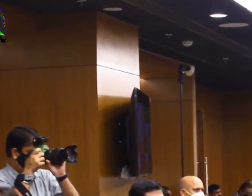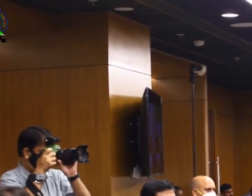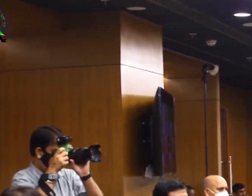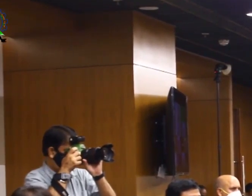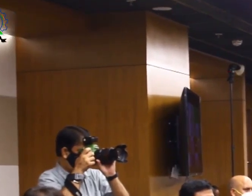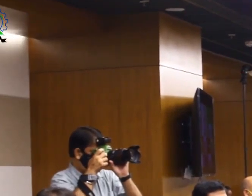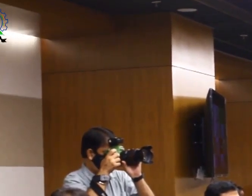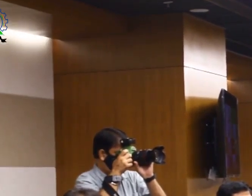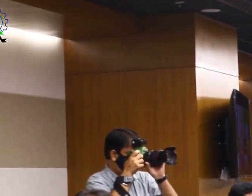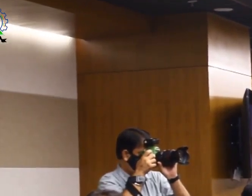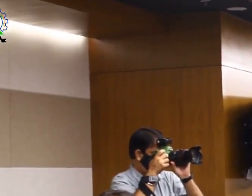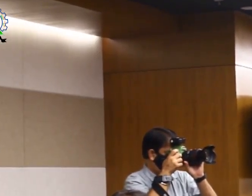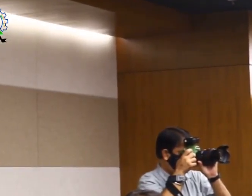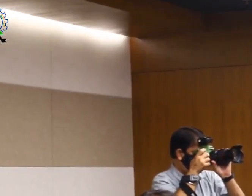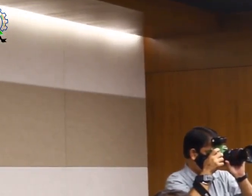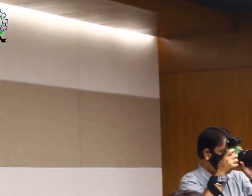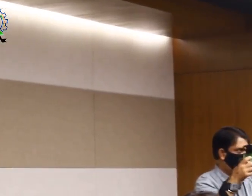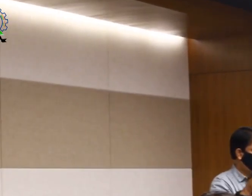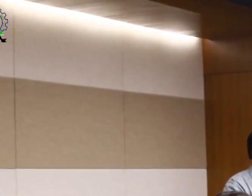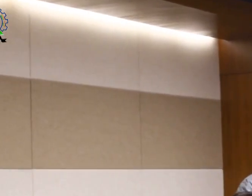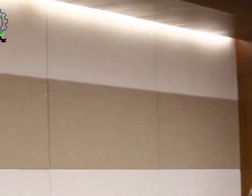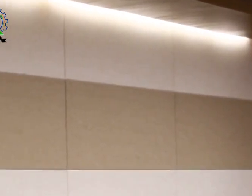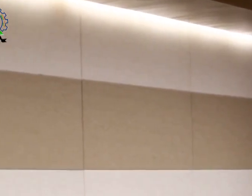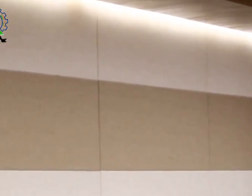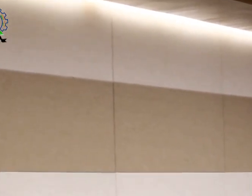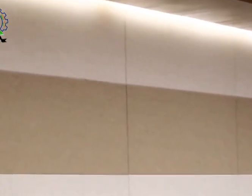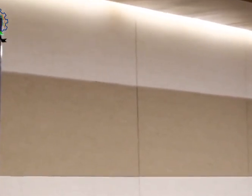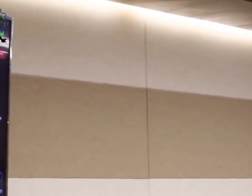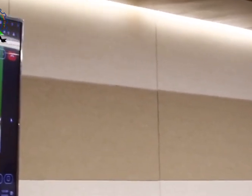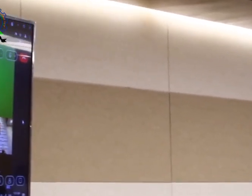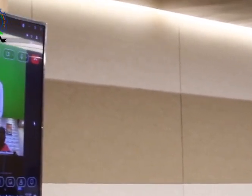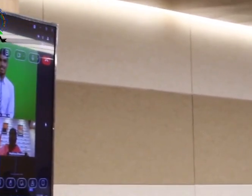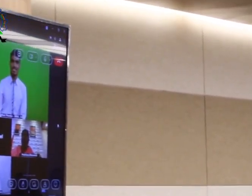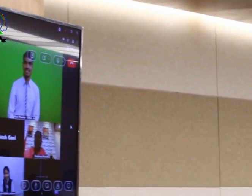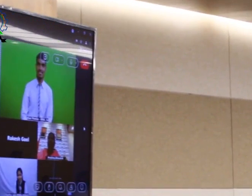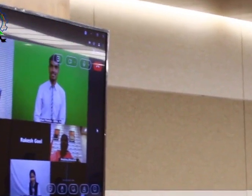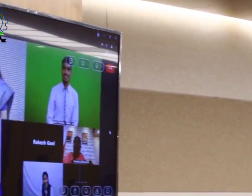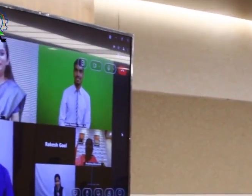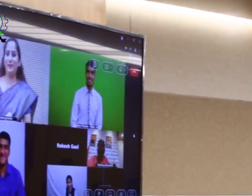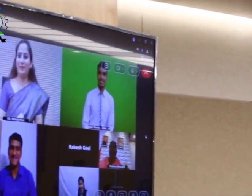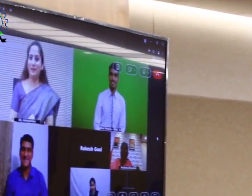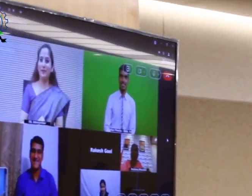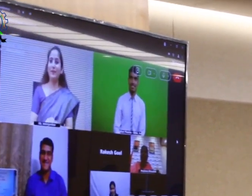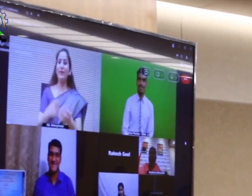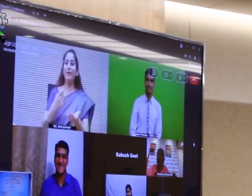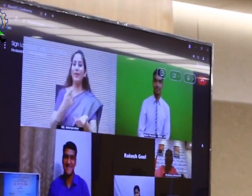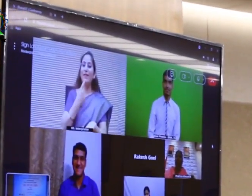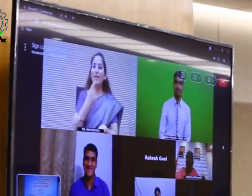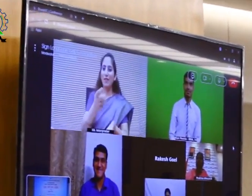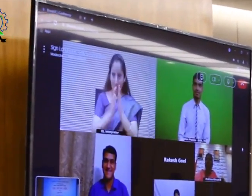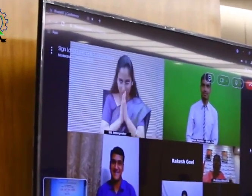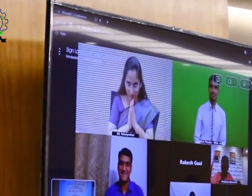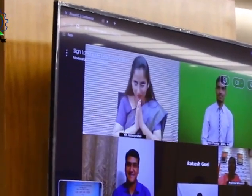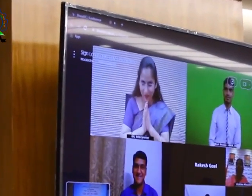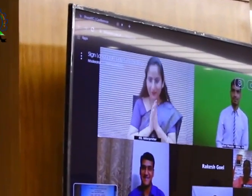करें। माननीय मंत्री जी आपसे कुछ प्रश्न करेंगे और आपको उत्तर देंगे। रवि पूनिया जी नमस्कार।